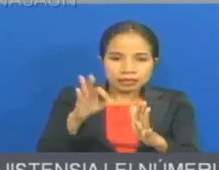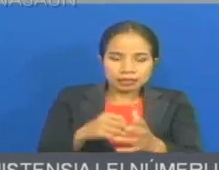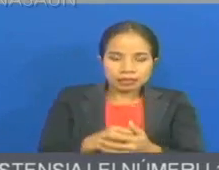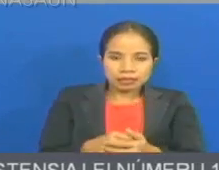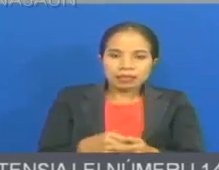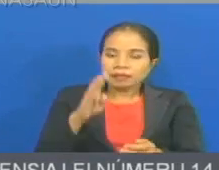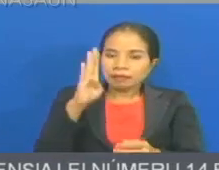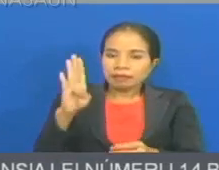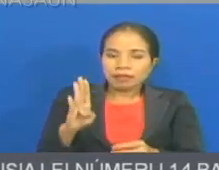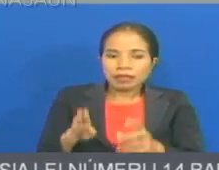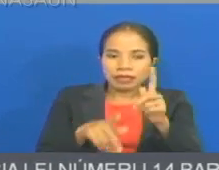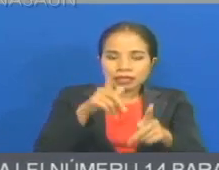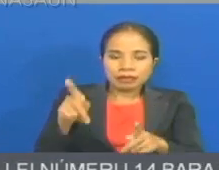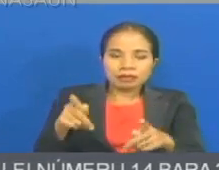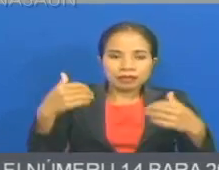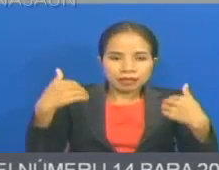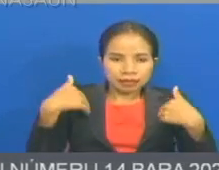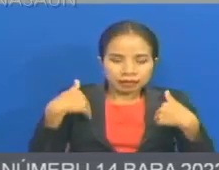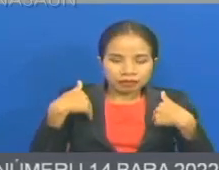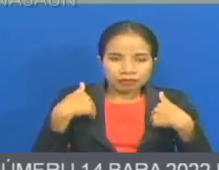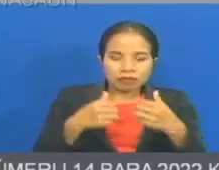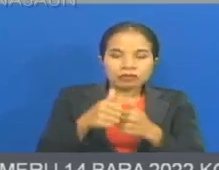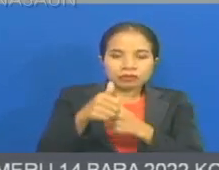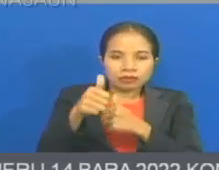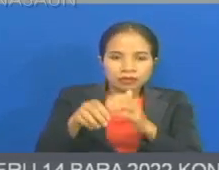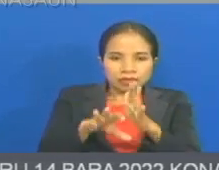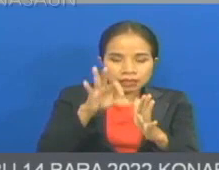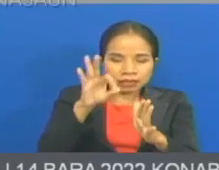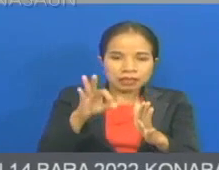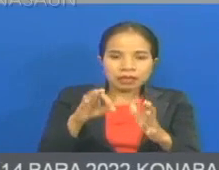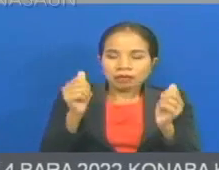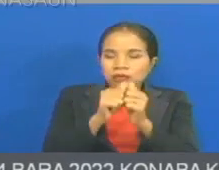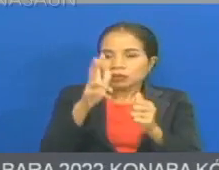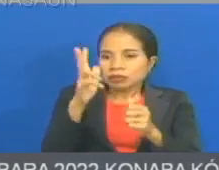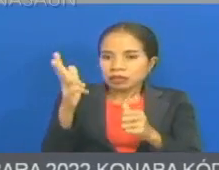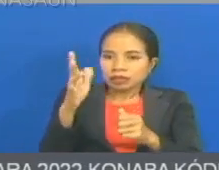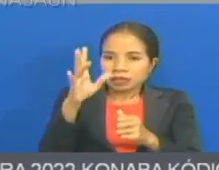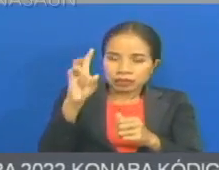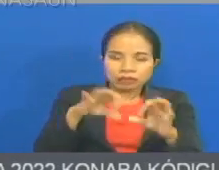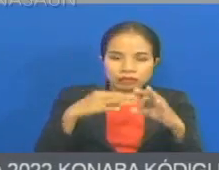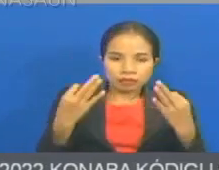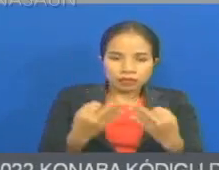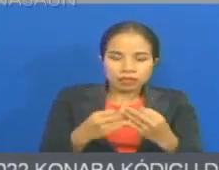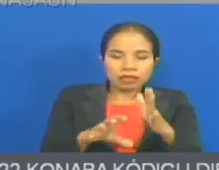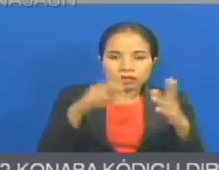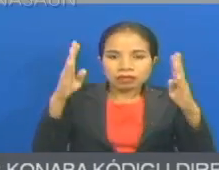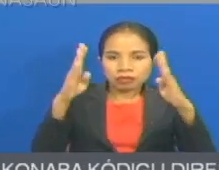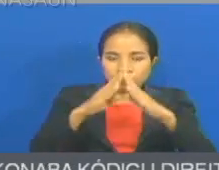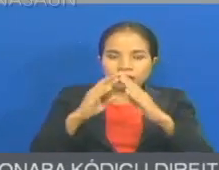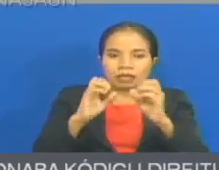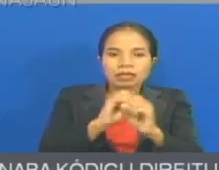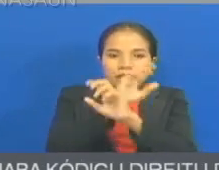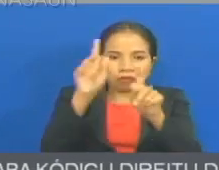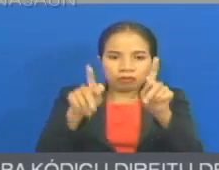itu nih kandidatura nih ami iya ona tuiran nih ami hetan jatan nih iya tuinta seti familias nih bema atau hetan bahaya hadiri itu